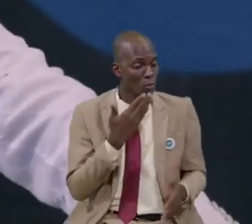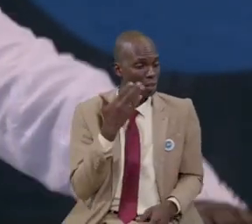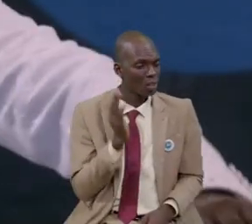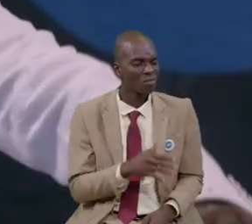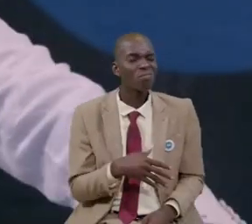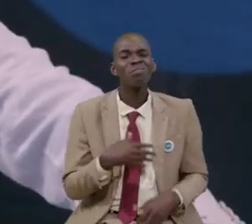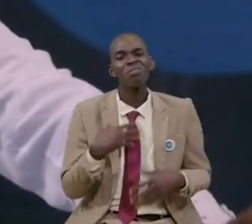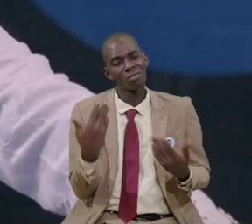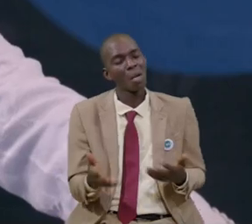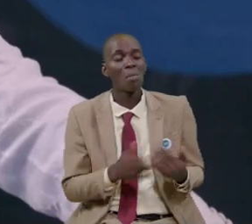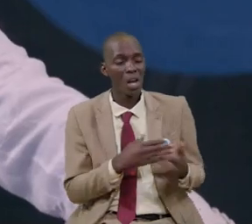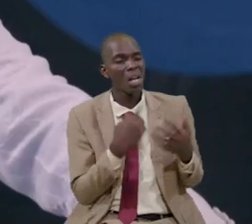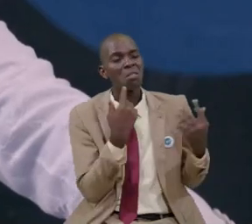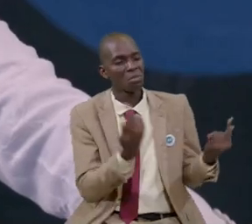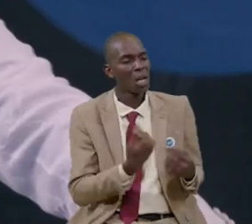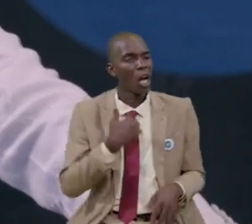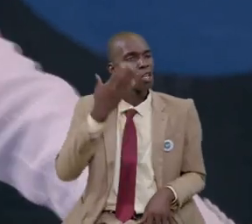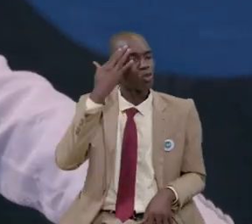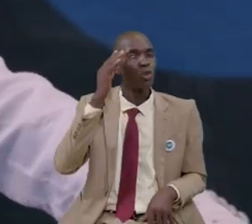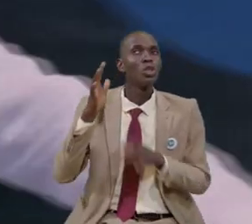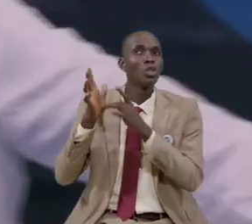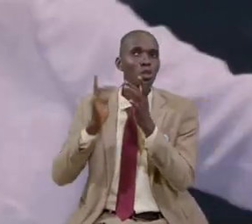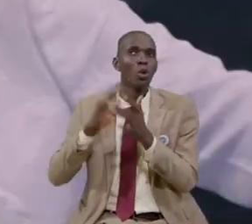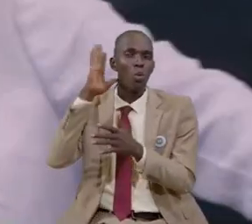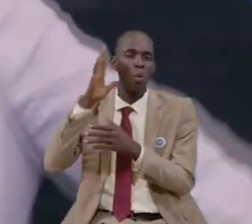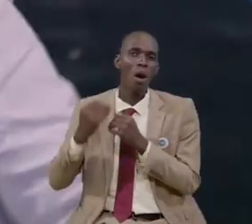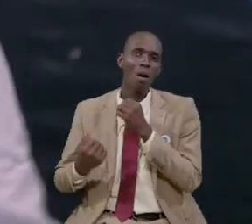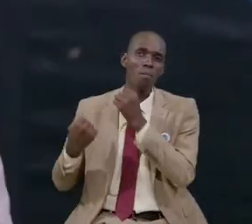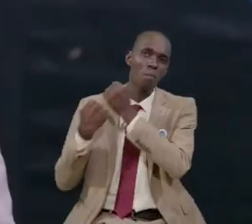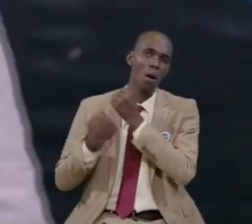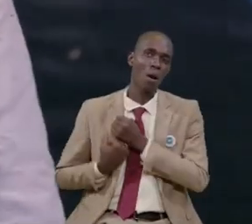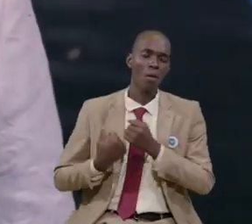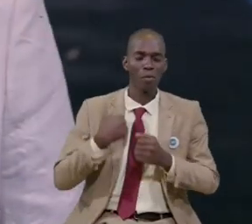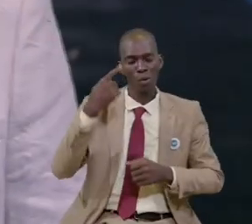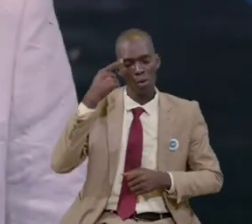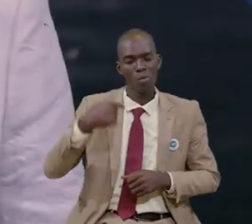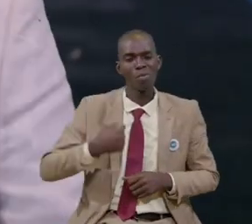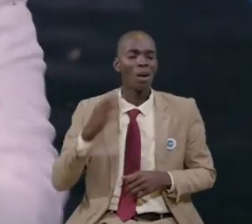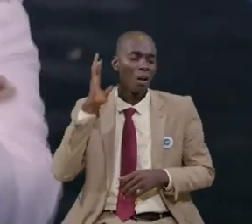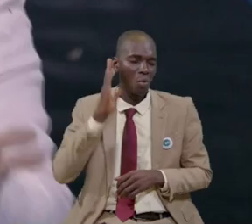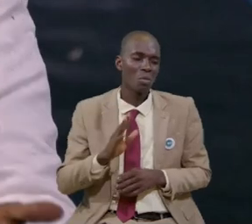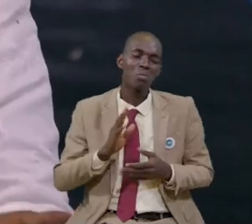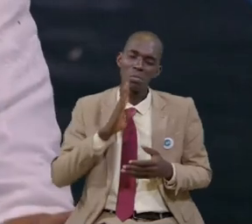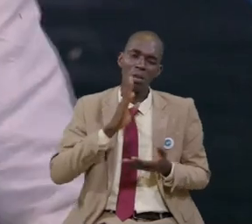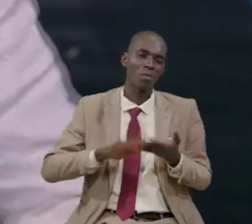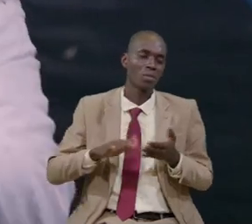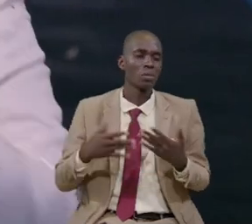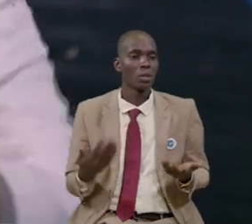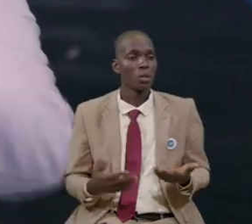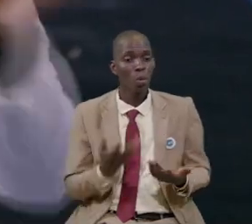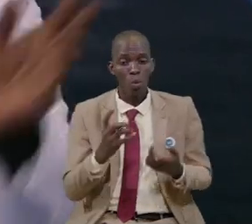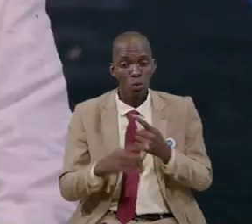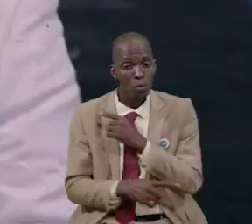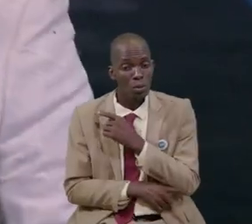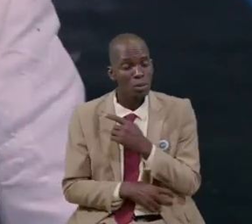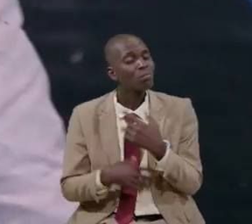avocat, non, il va plaider pour ma cause et je dois voler ceci. Non, tu ne dois pas voler. Alors, il va pouvoir